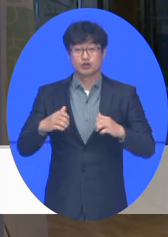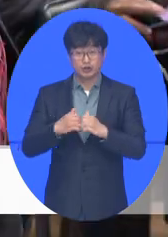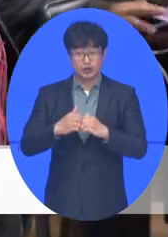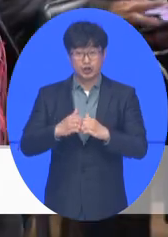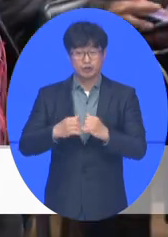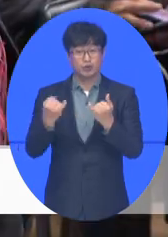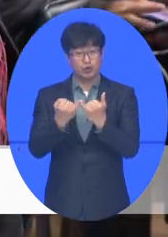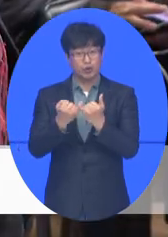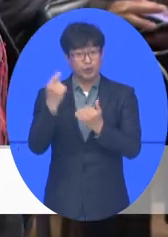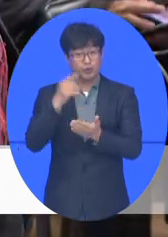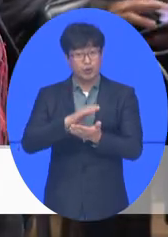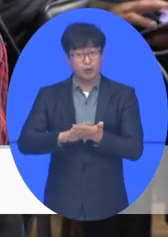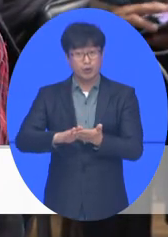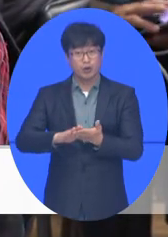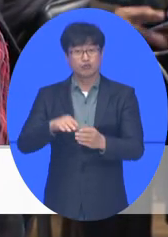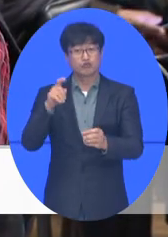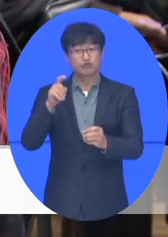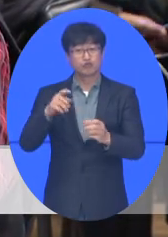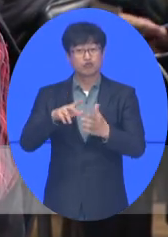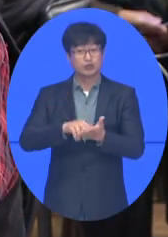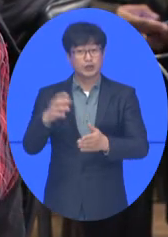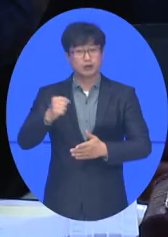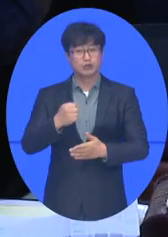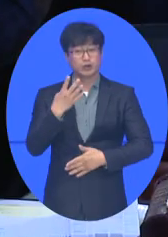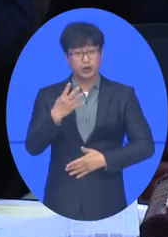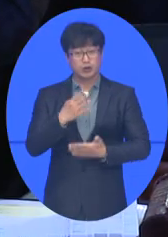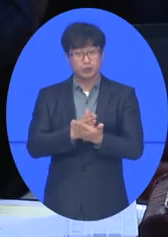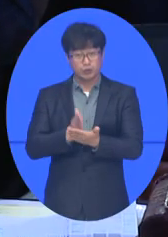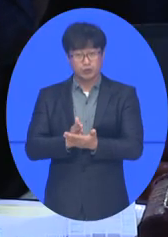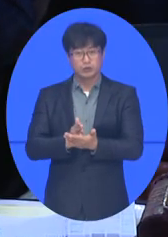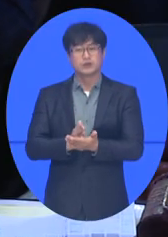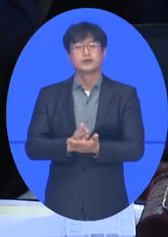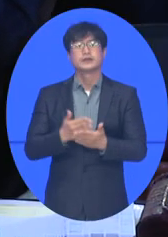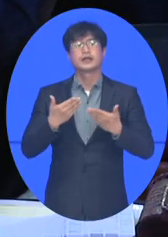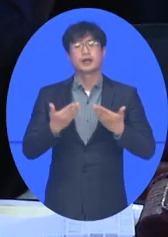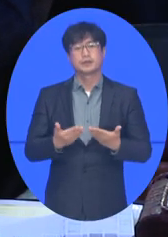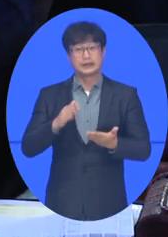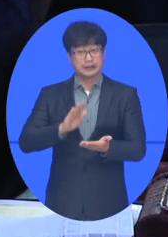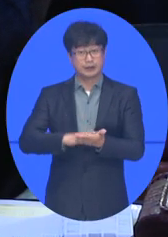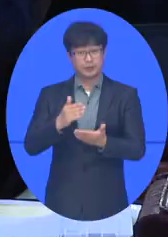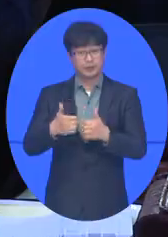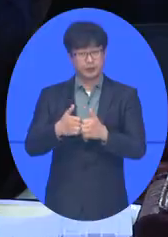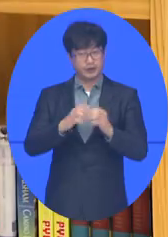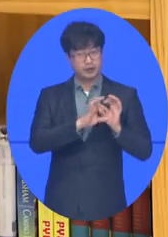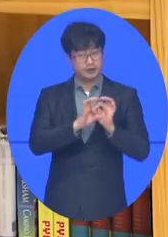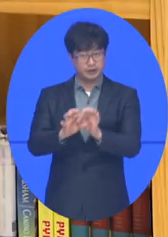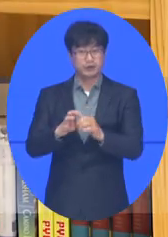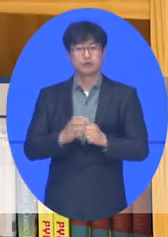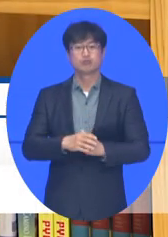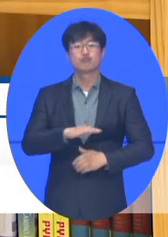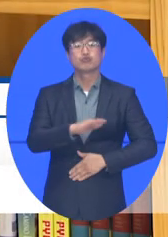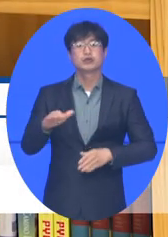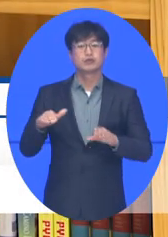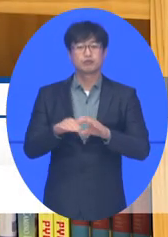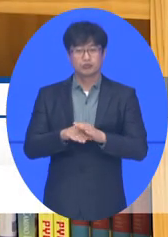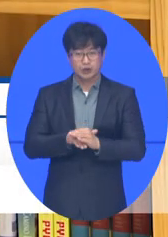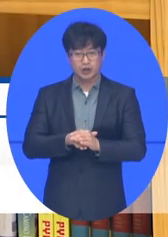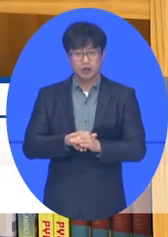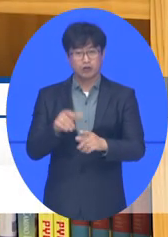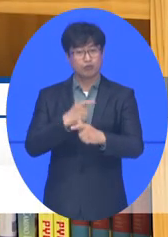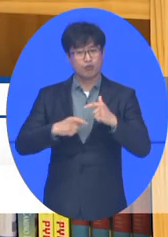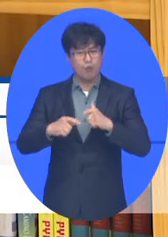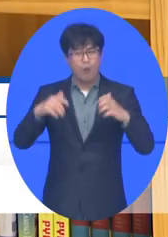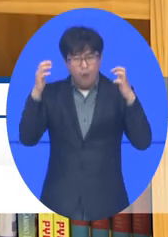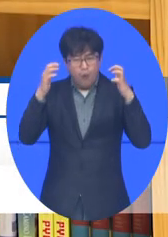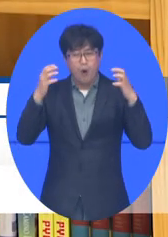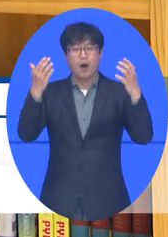여성, 평화 등을 주제로 총 4개의 세션에서 차분하지만 뜨거운 논의를 이어갔습니다. 우리 문학이 조금